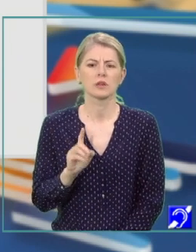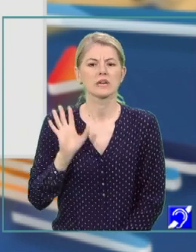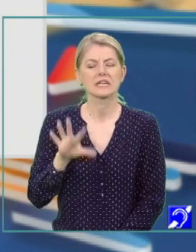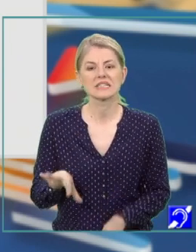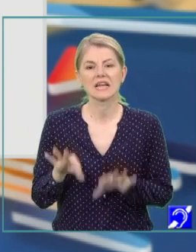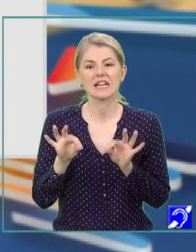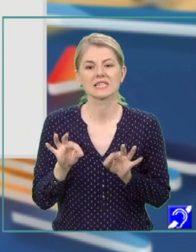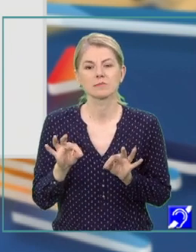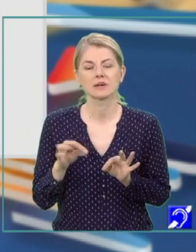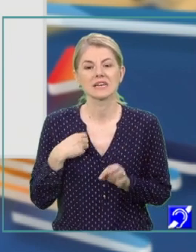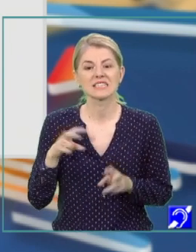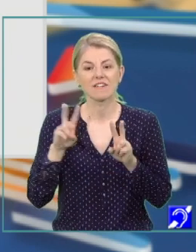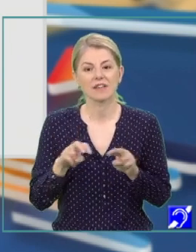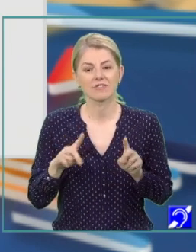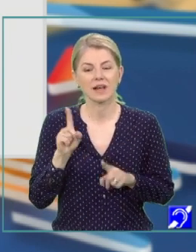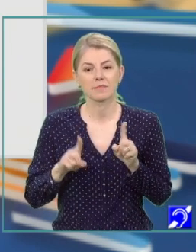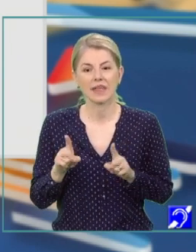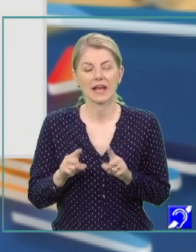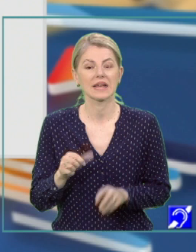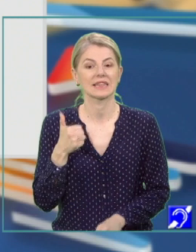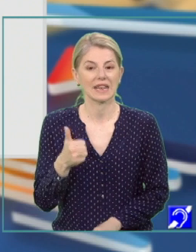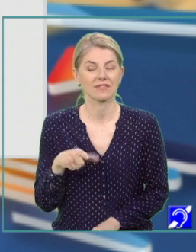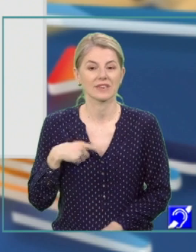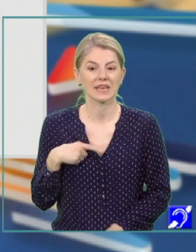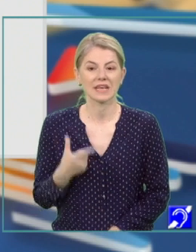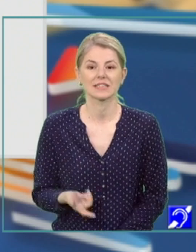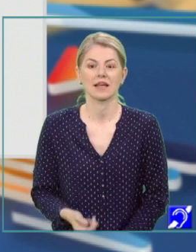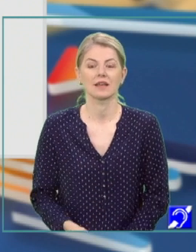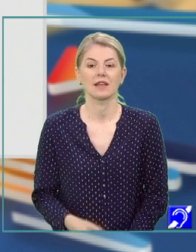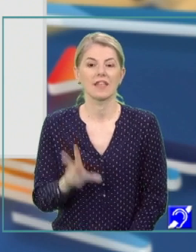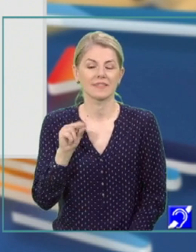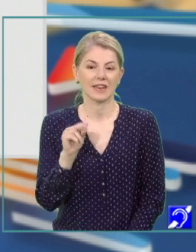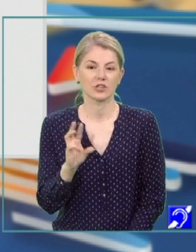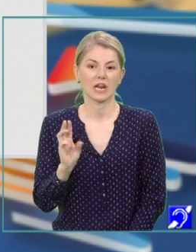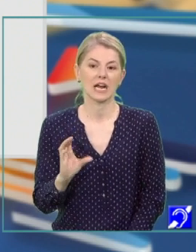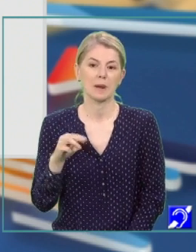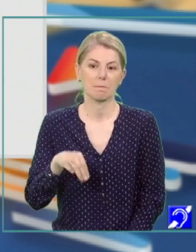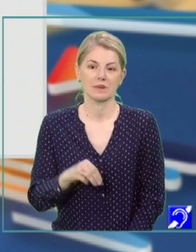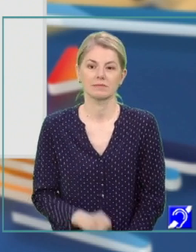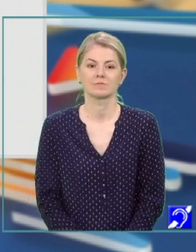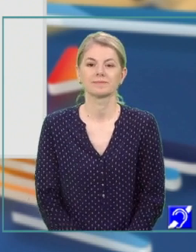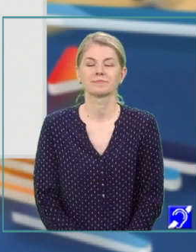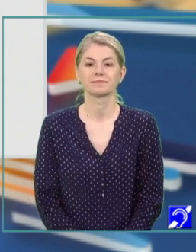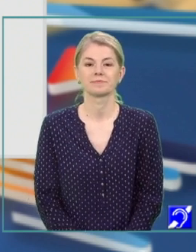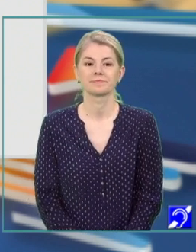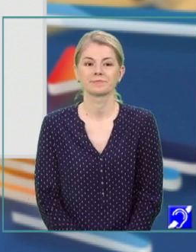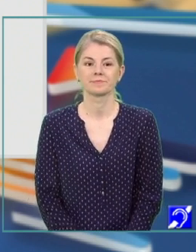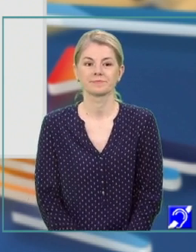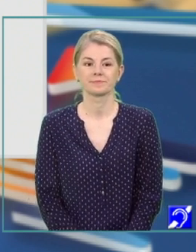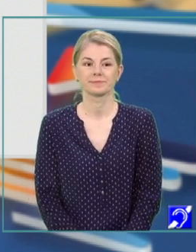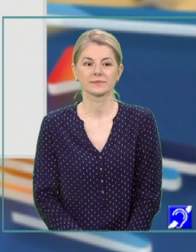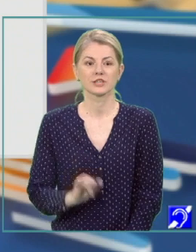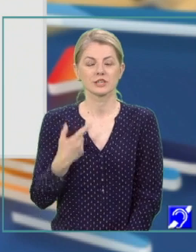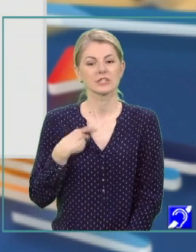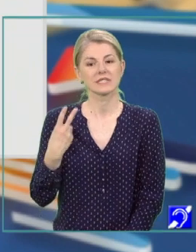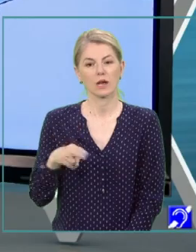să-l găsim, ci să verificăm dacă într-adevăr este de 30 de centimetri. Și